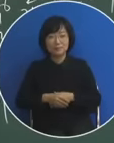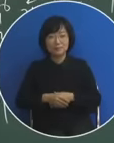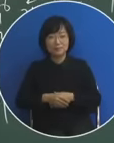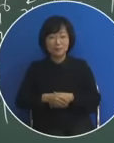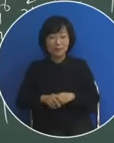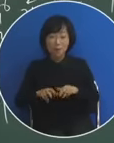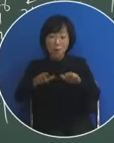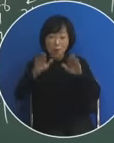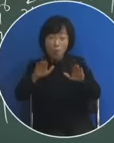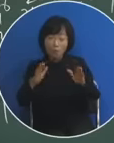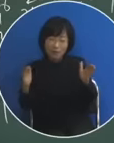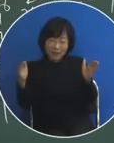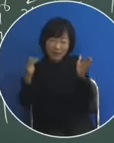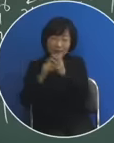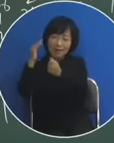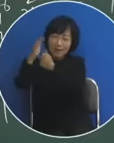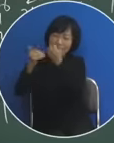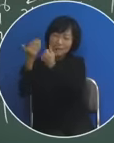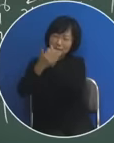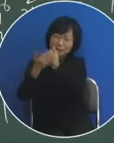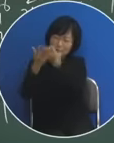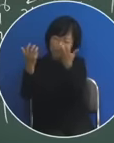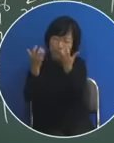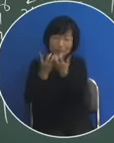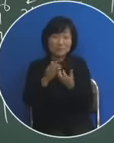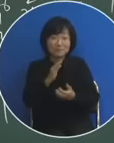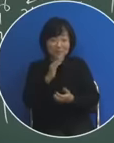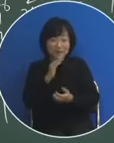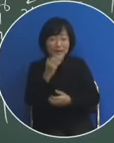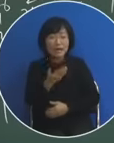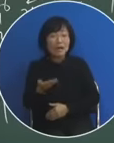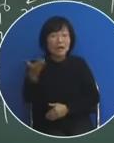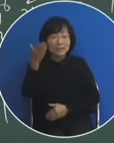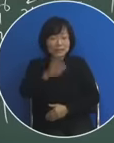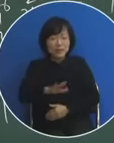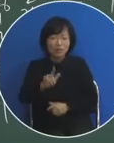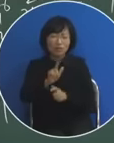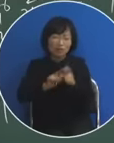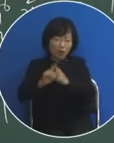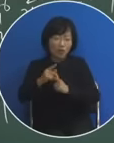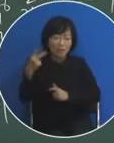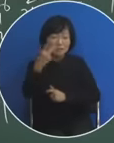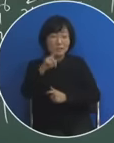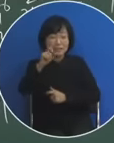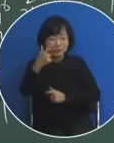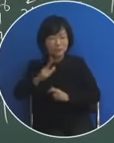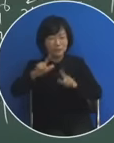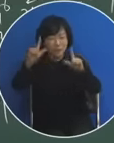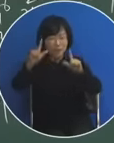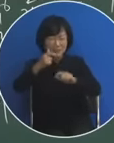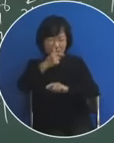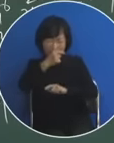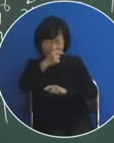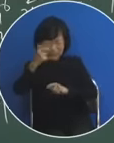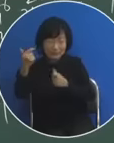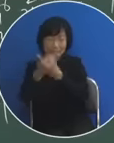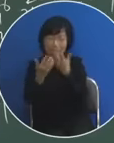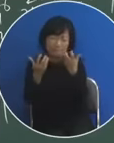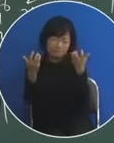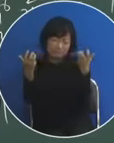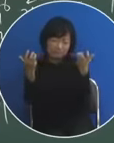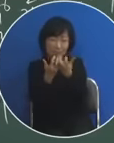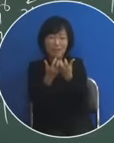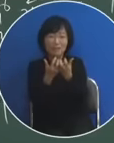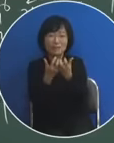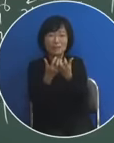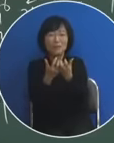은혜도 크지만은 2016년도 진짜 응답받는 축복이기를 예수 이름으로 축복합니다. The grace you have now has been truly great. May